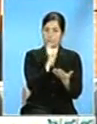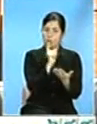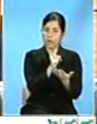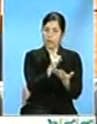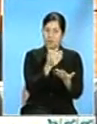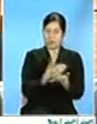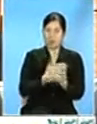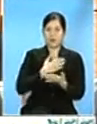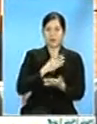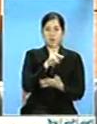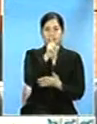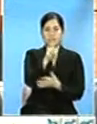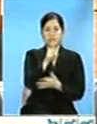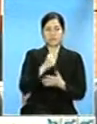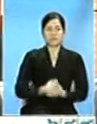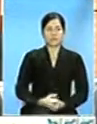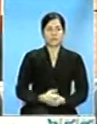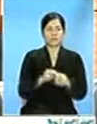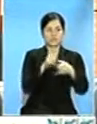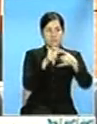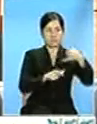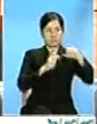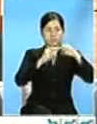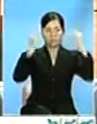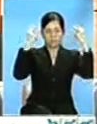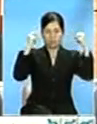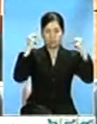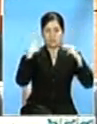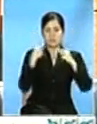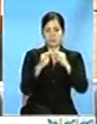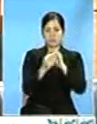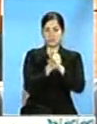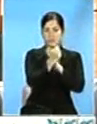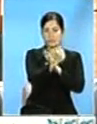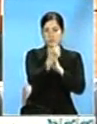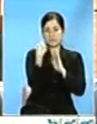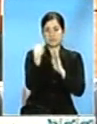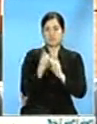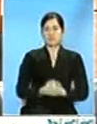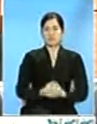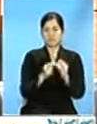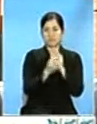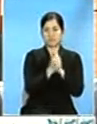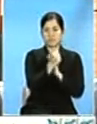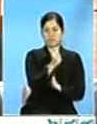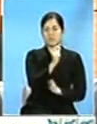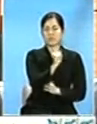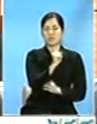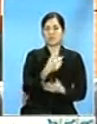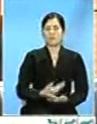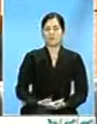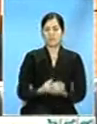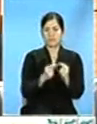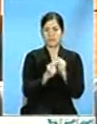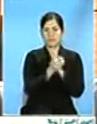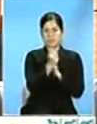ผมอยากถามก่อนนายกมีความสามารถพอละสามารถอะไรครับสาม